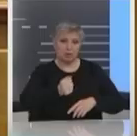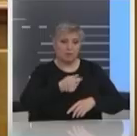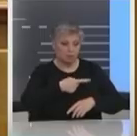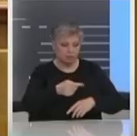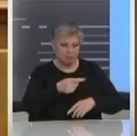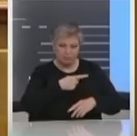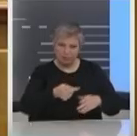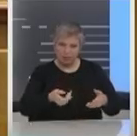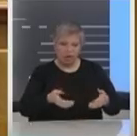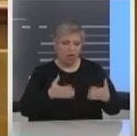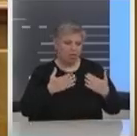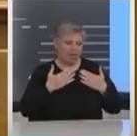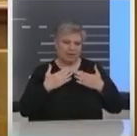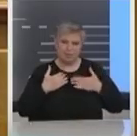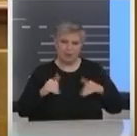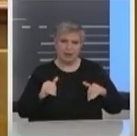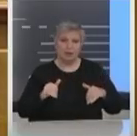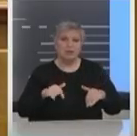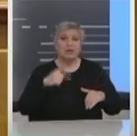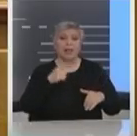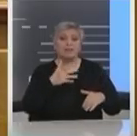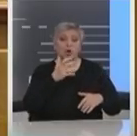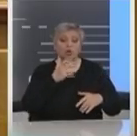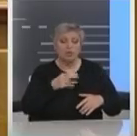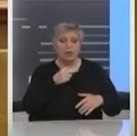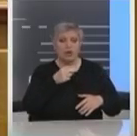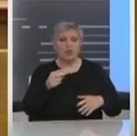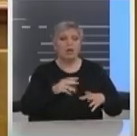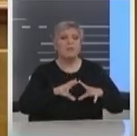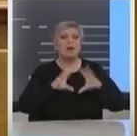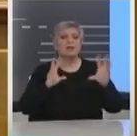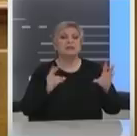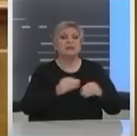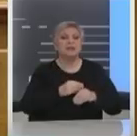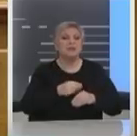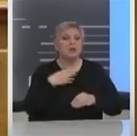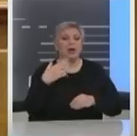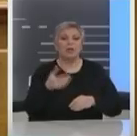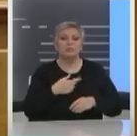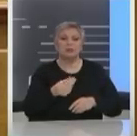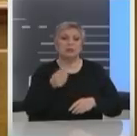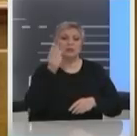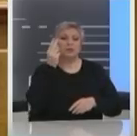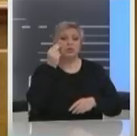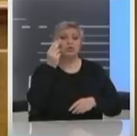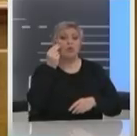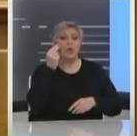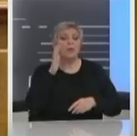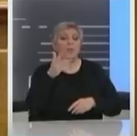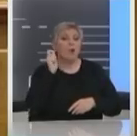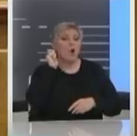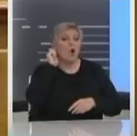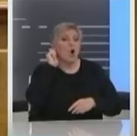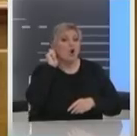χειρισμό ενός τόσο σοβαρού εθνικού θέματος όπως το ζήτημα της ονομασίας της γείτονος χώρας.